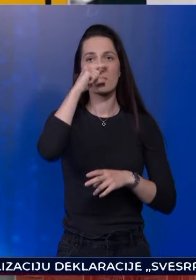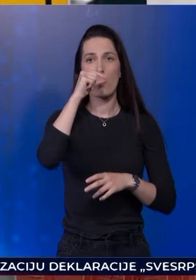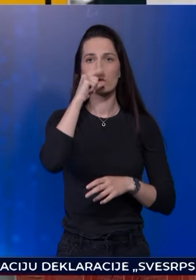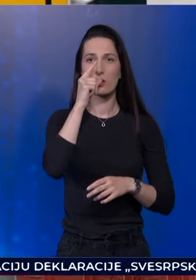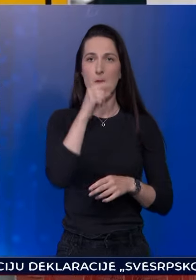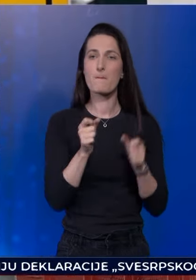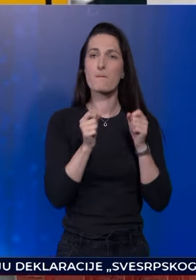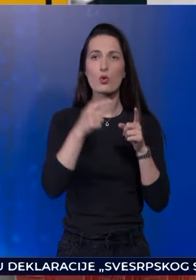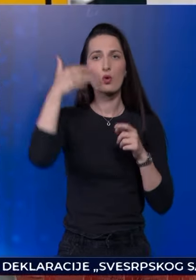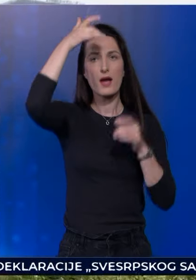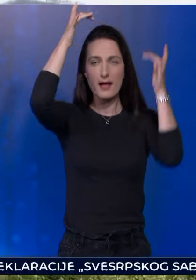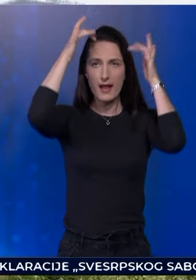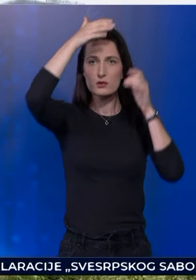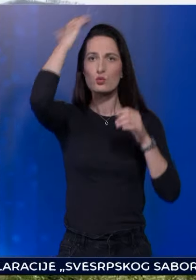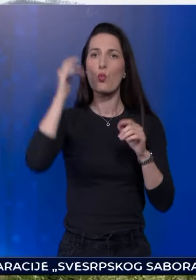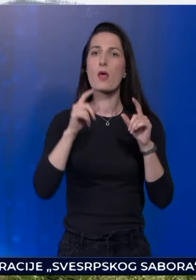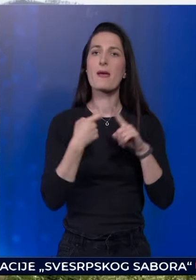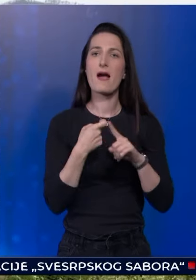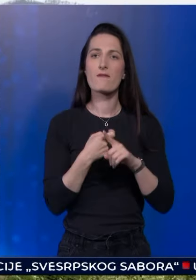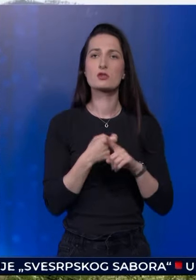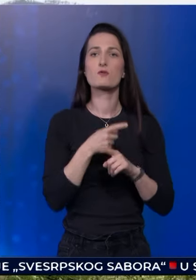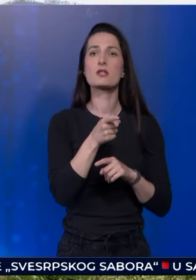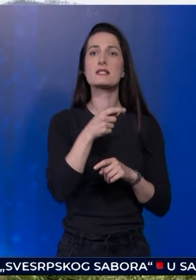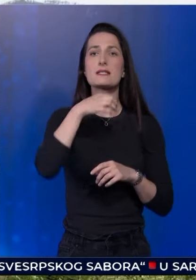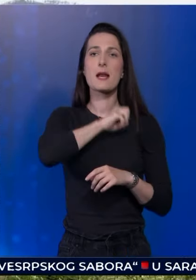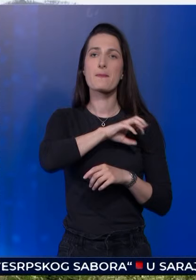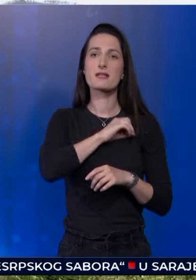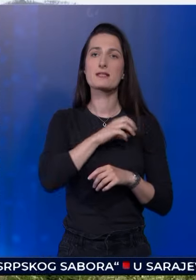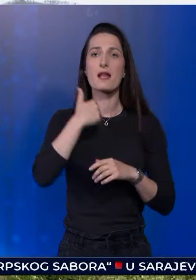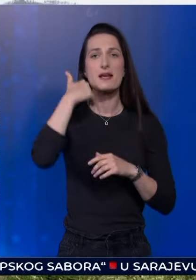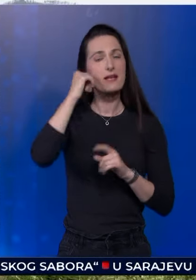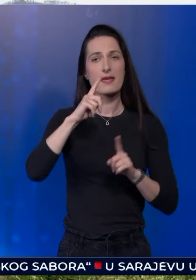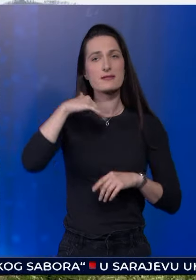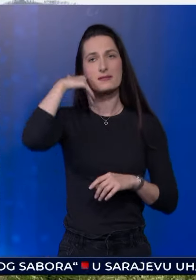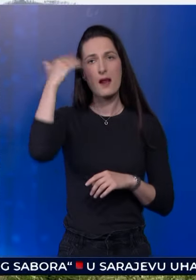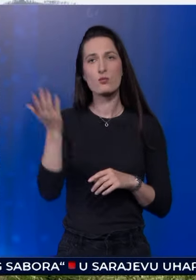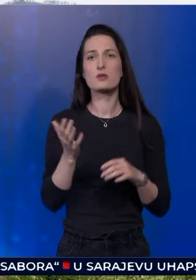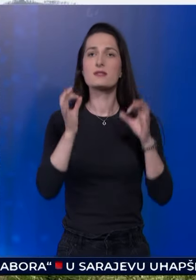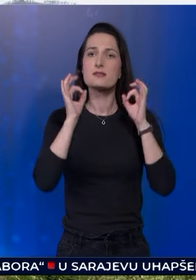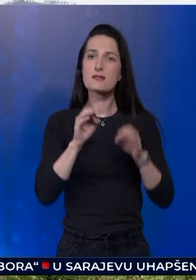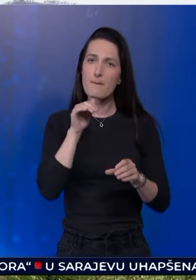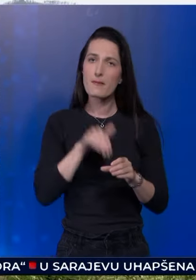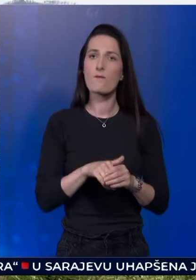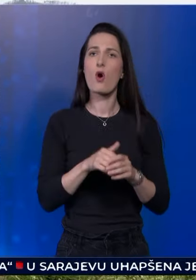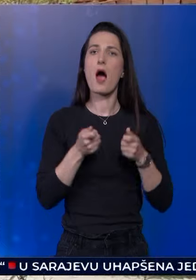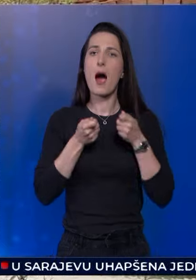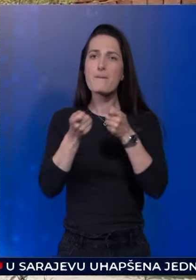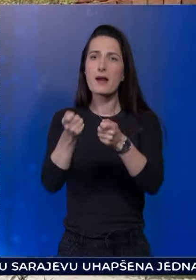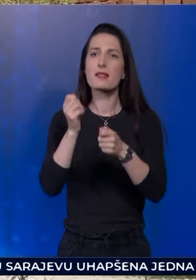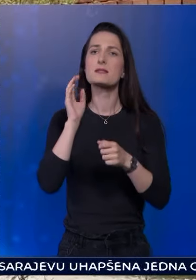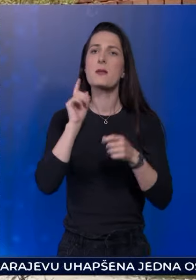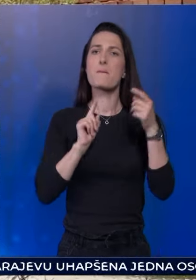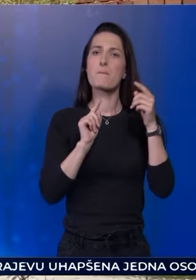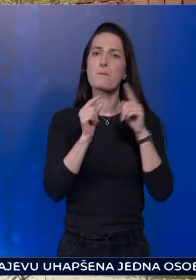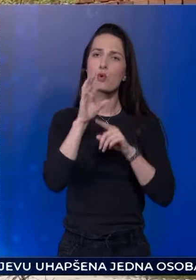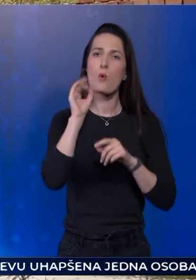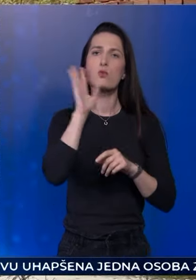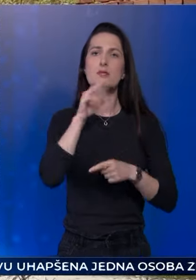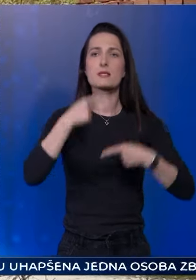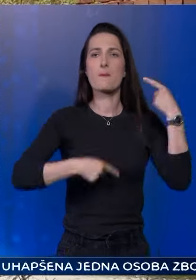Porukari su Leme Kavazovića da se Srebrenica ne sramoti. Zapravo je apel da se probosanski političari konačno